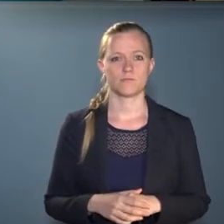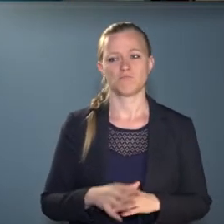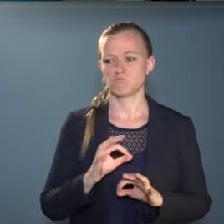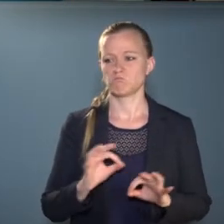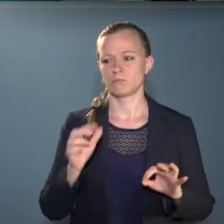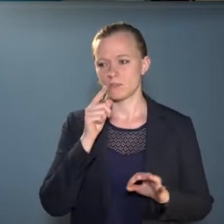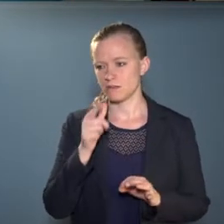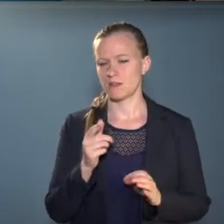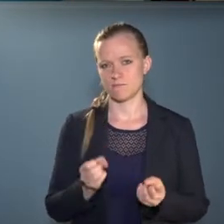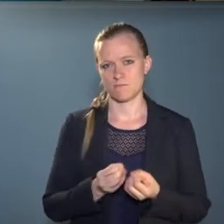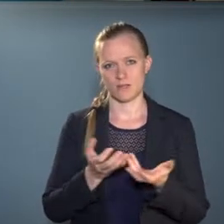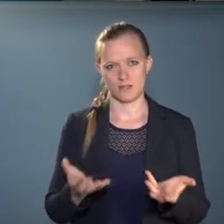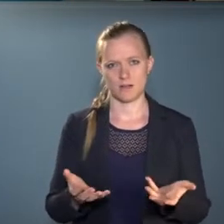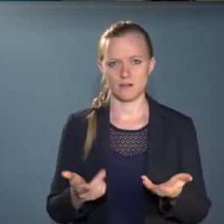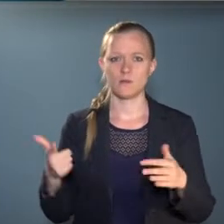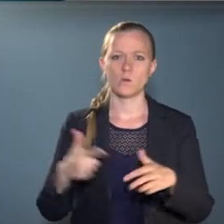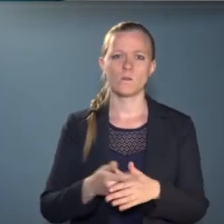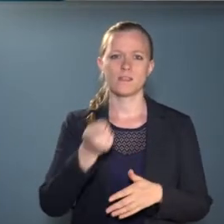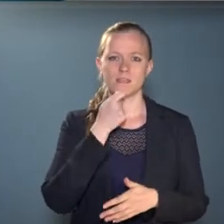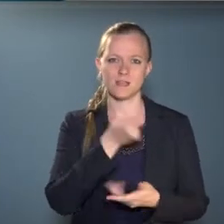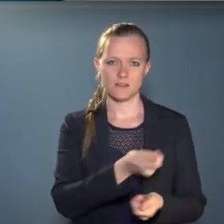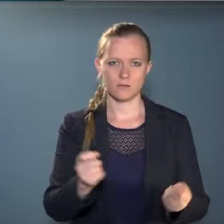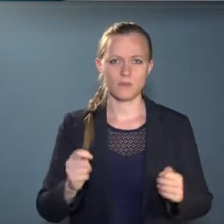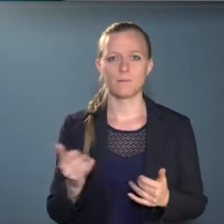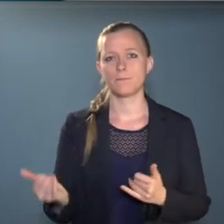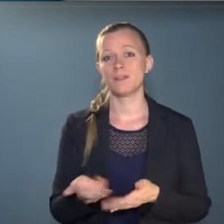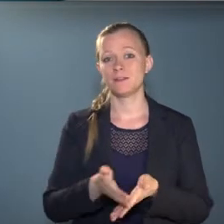elfogadható módon jelenik meg majd a közérkeztetésben. Mindig kérjük a